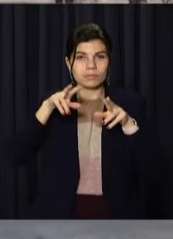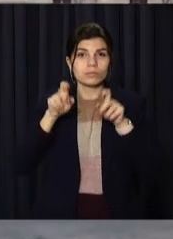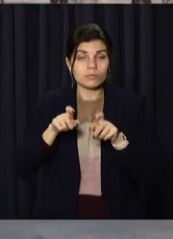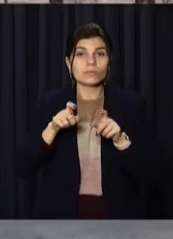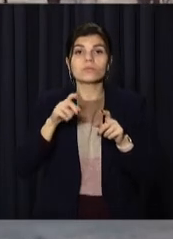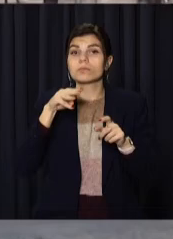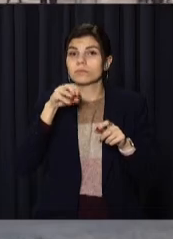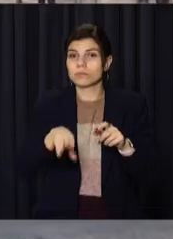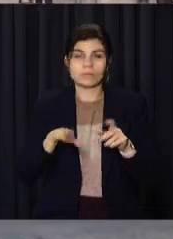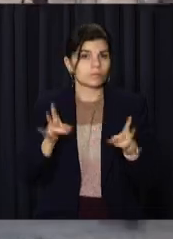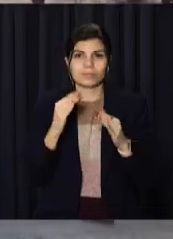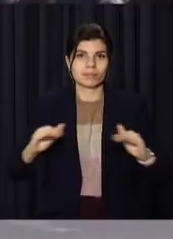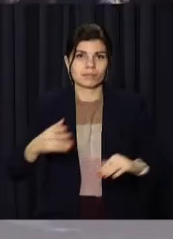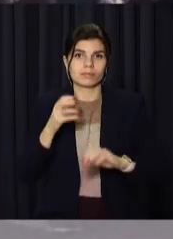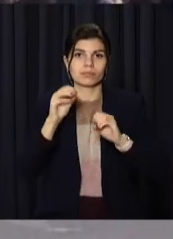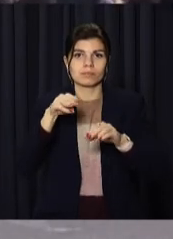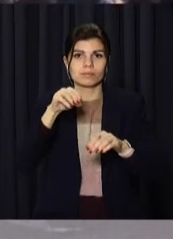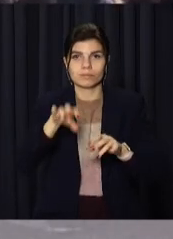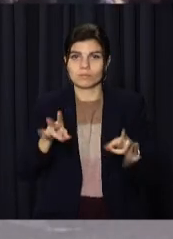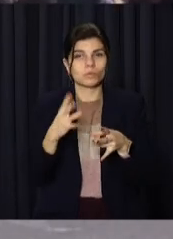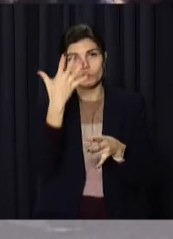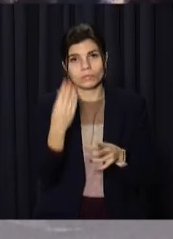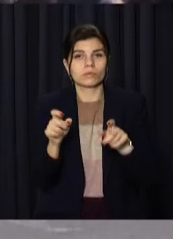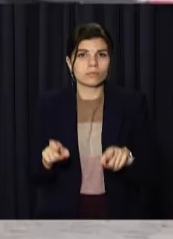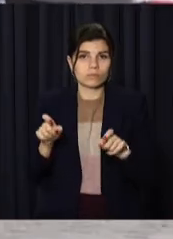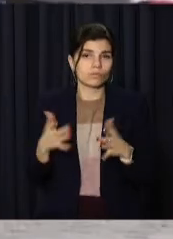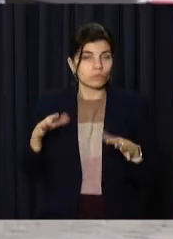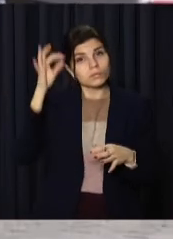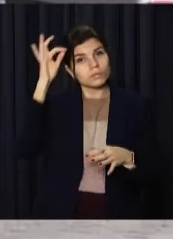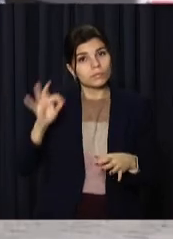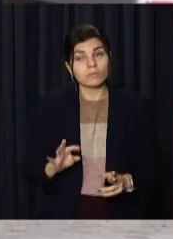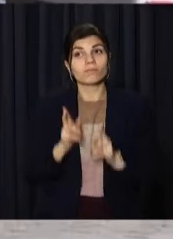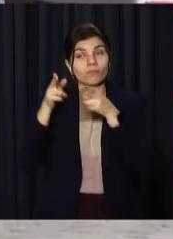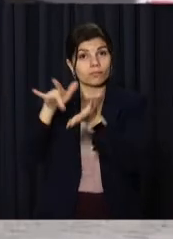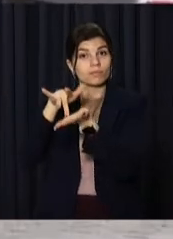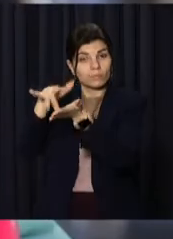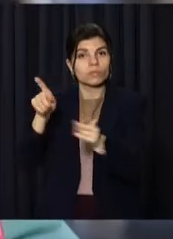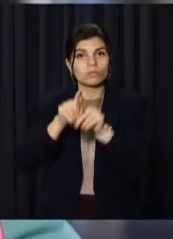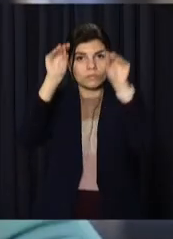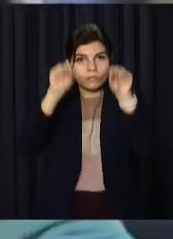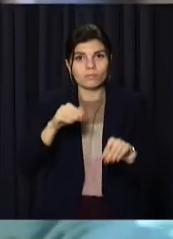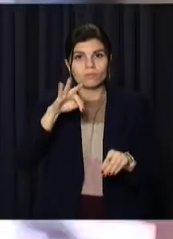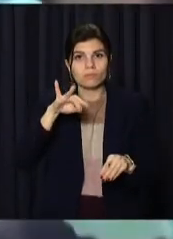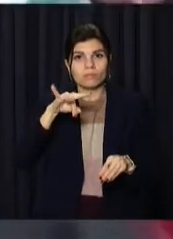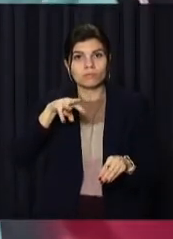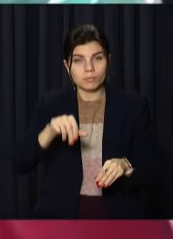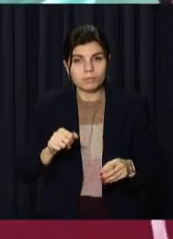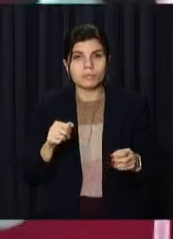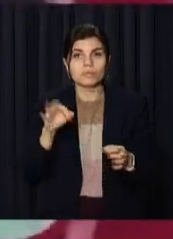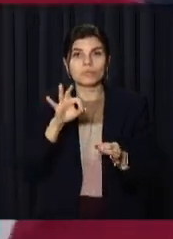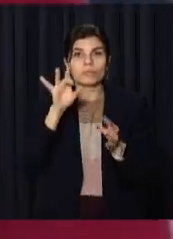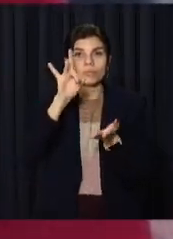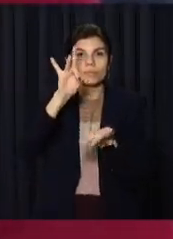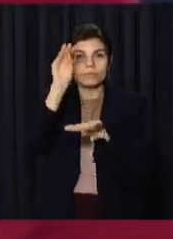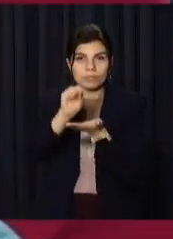його без тесту на COVID-19. Також перед в'їздом до Німеччини слід заповнити форму про реєстрацію на спеціальному